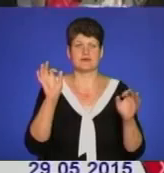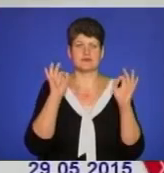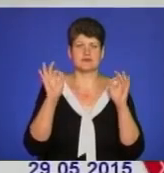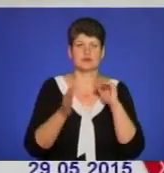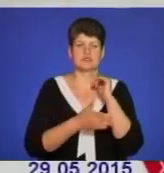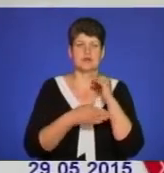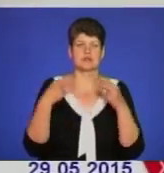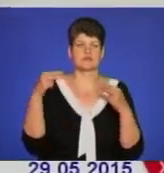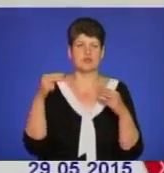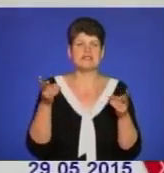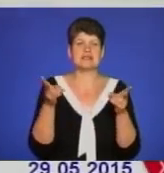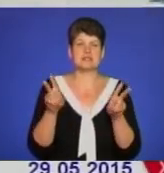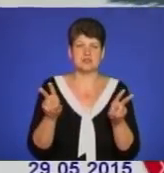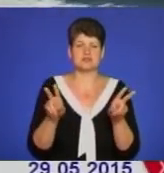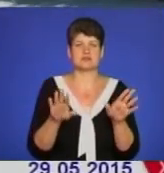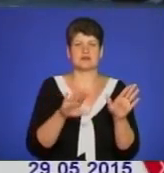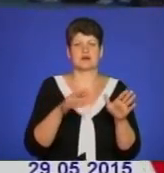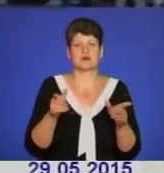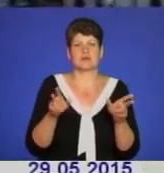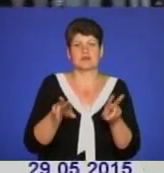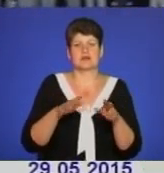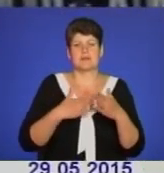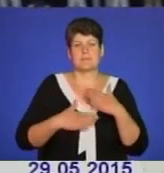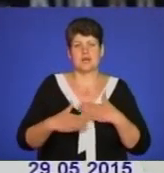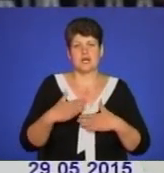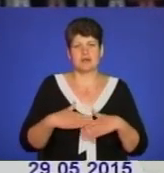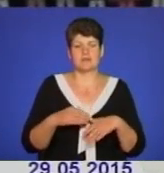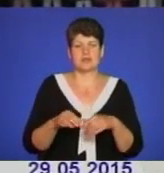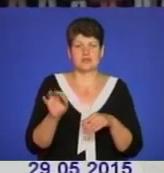останній дзвоник, залишивши по собі приємні спогади і солодке передчуття літа.